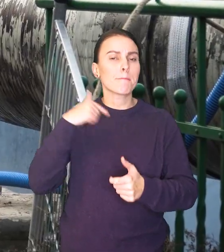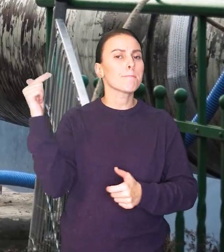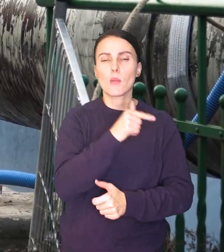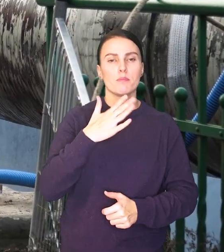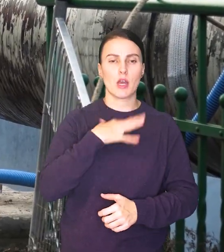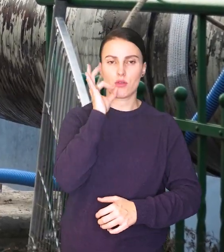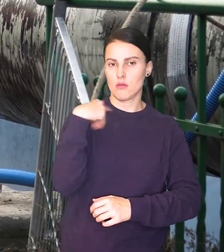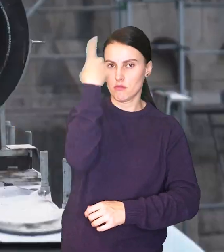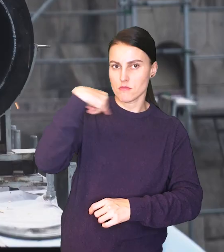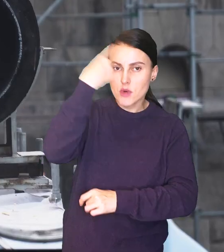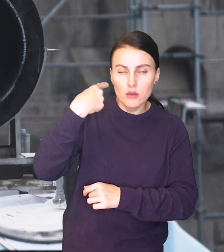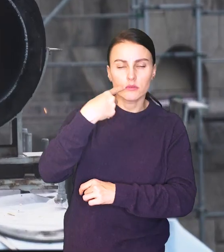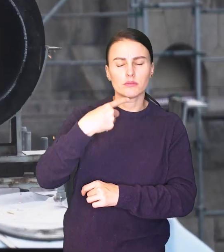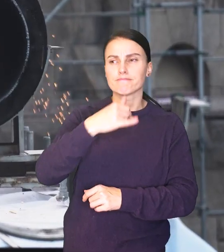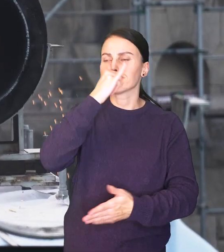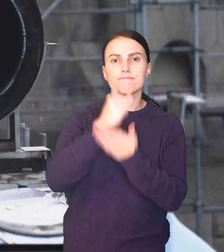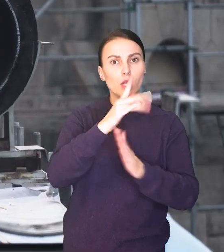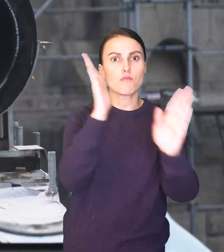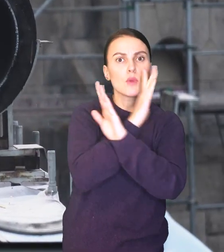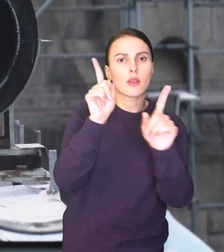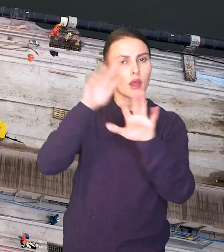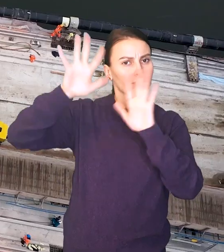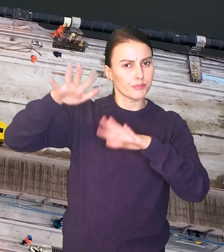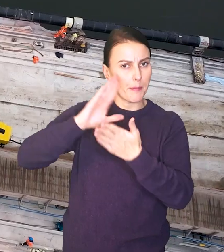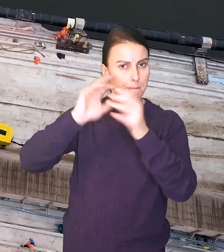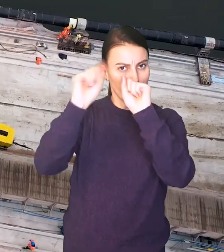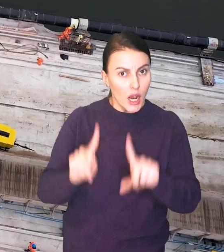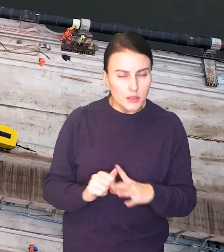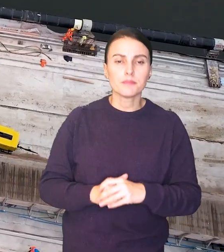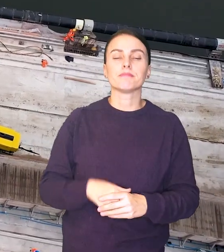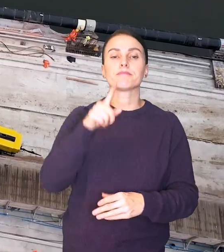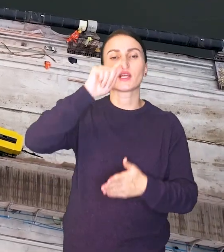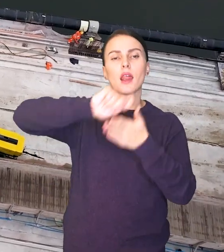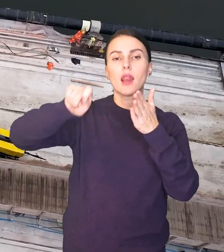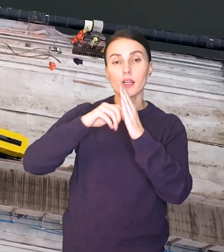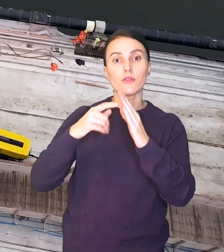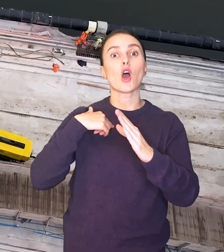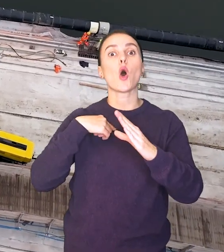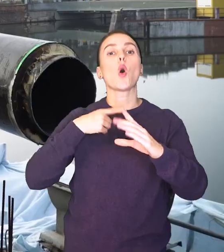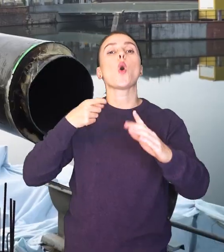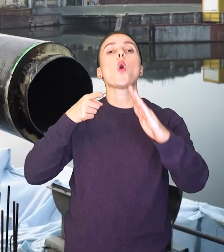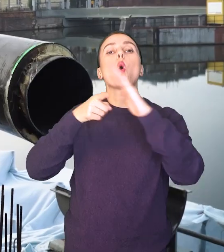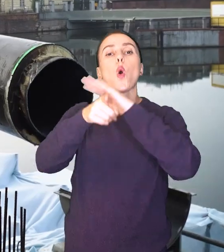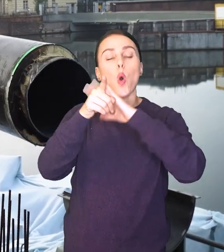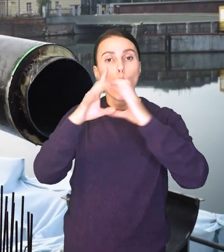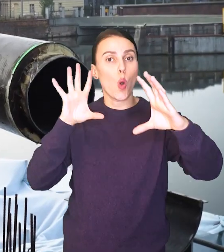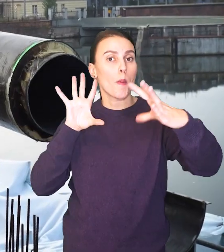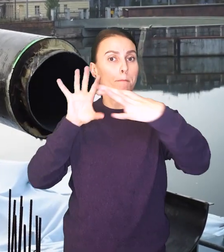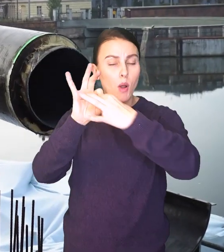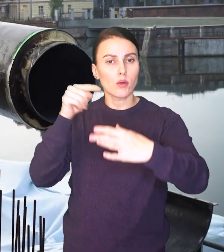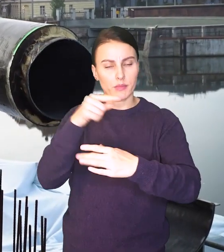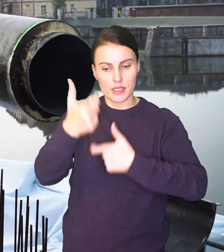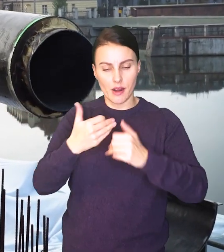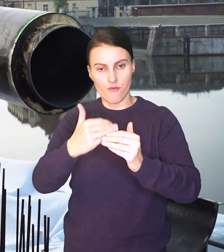Potrzebne było okno pogodowe, nie mogło być ani wietrznie, ani deszczowo. Ich likwidacja nie byłaby możliwa bez wielomiesięcznych prac